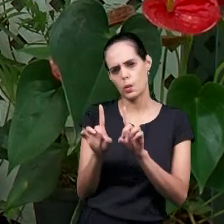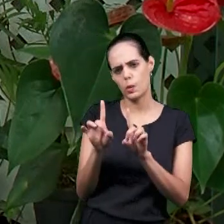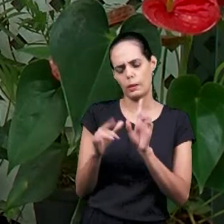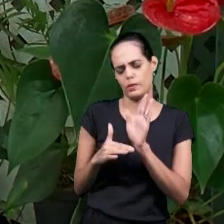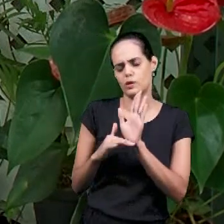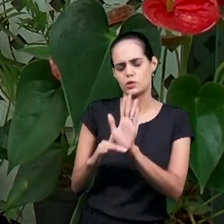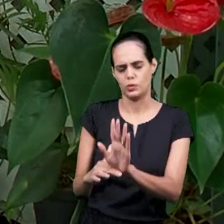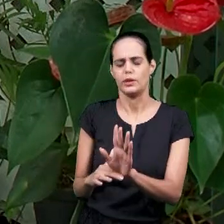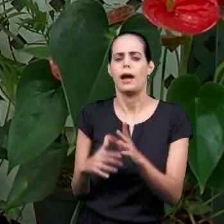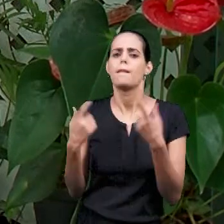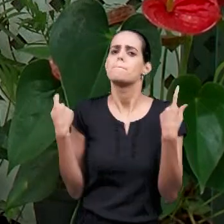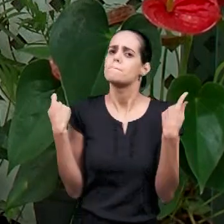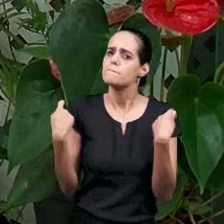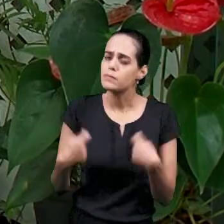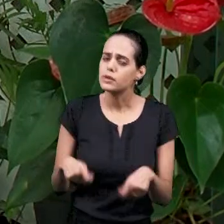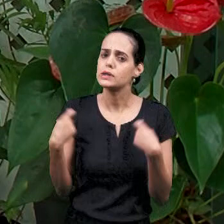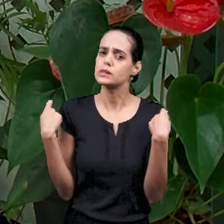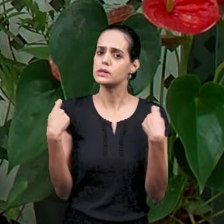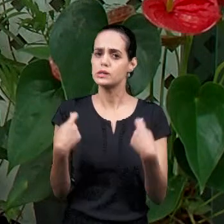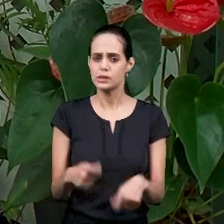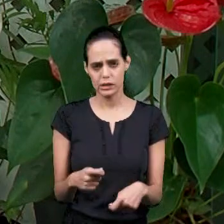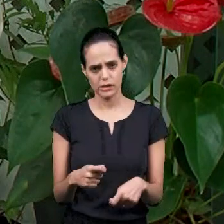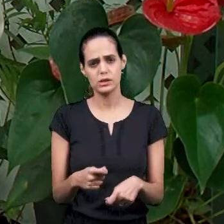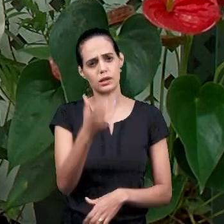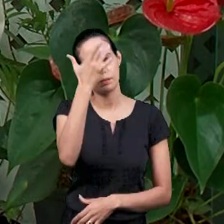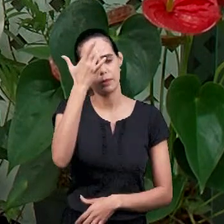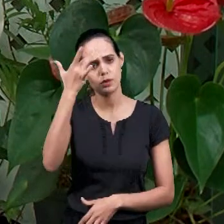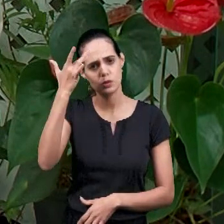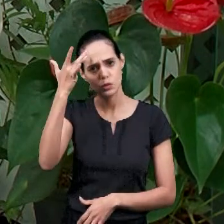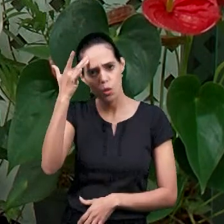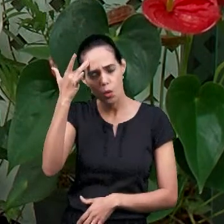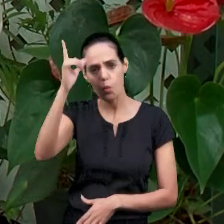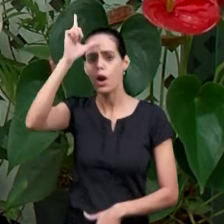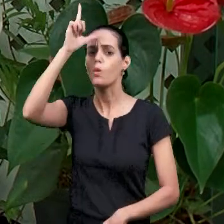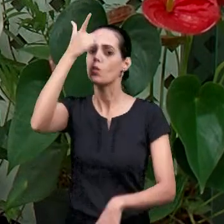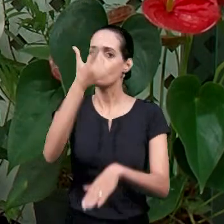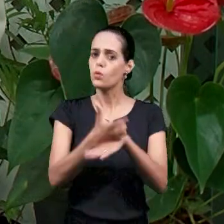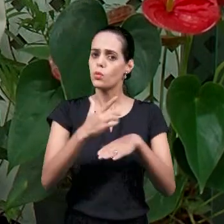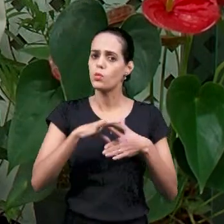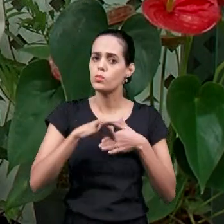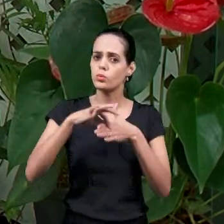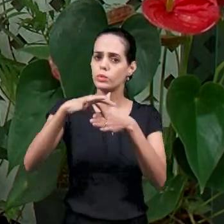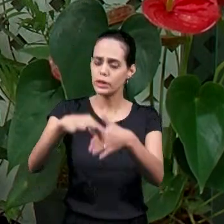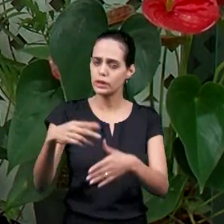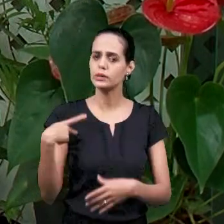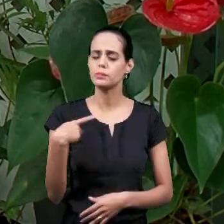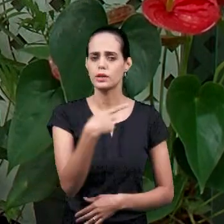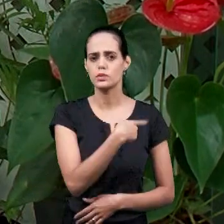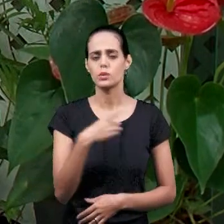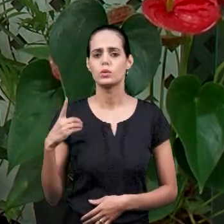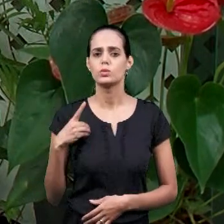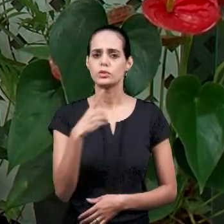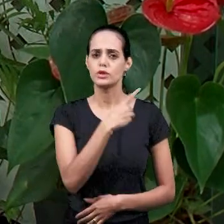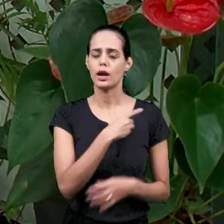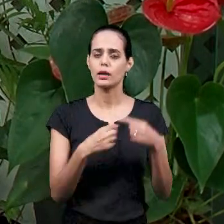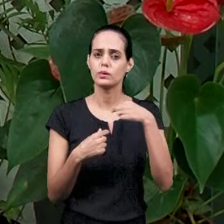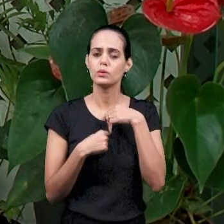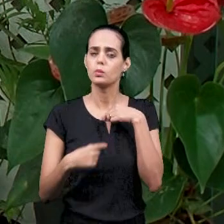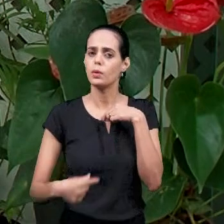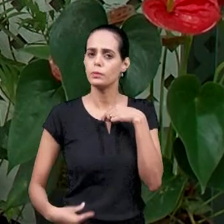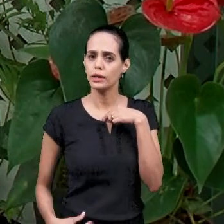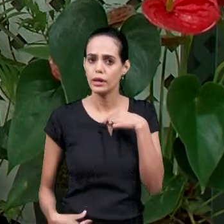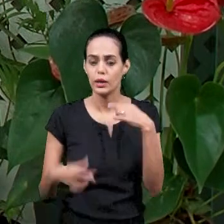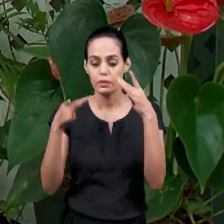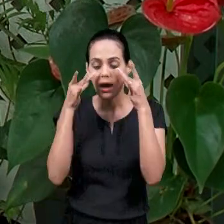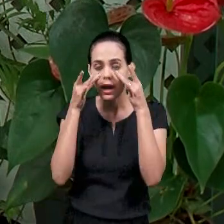pour aider, ça c'est nécessaire. Il est nécessaire que quelqu'un, le leader, le pasteur, le diacre, l'ouvrier, il